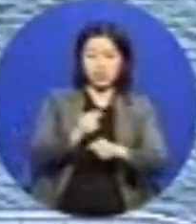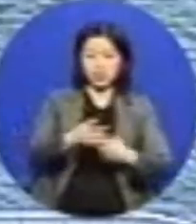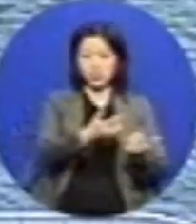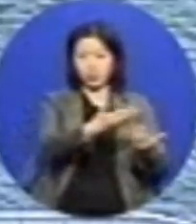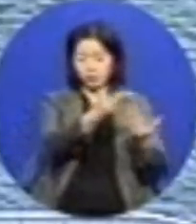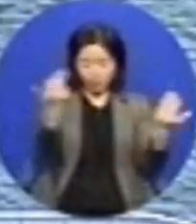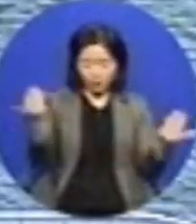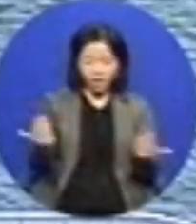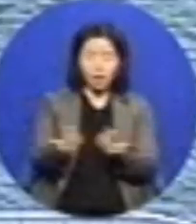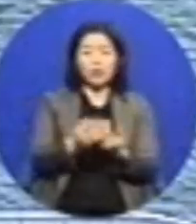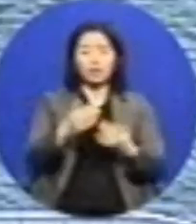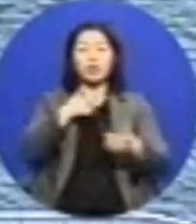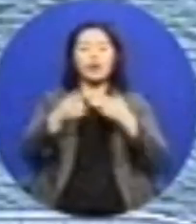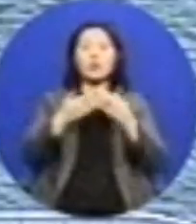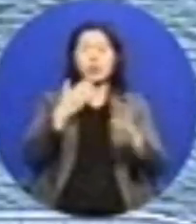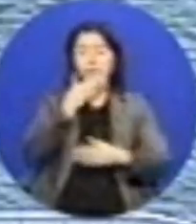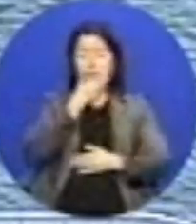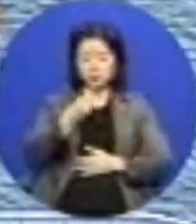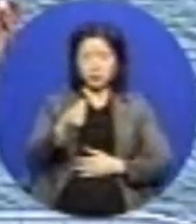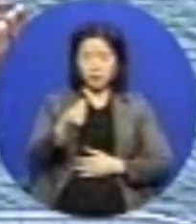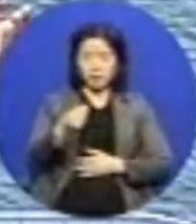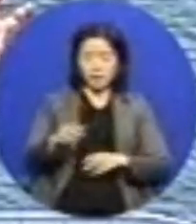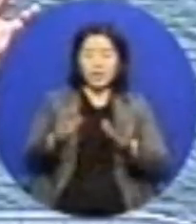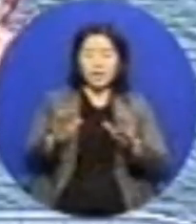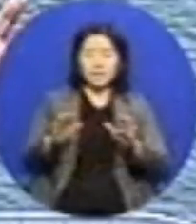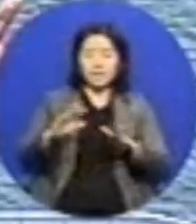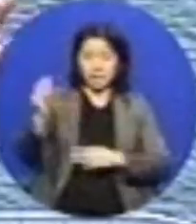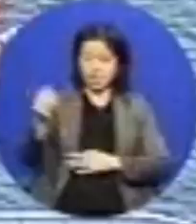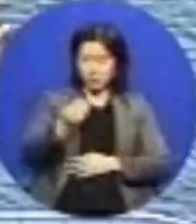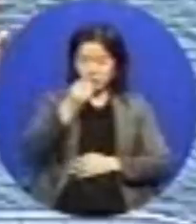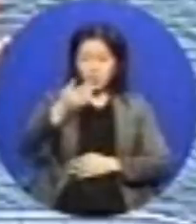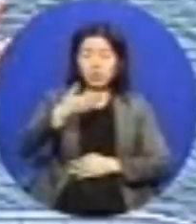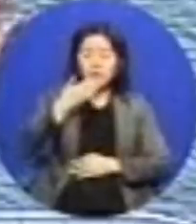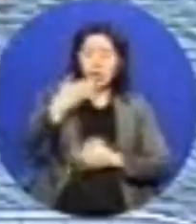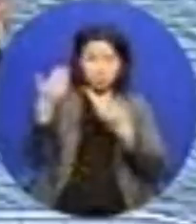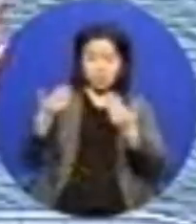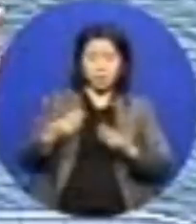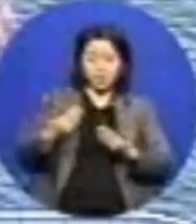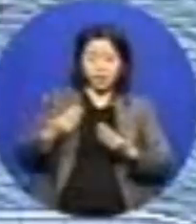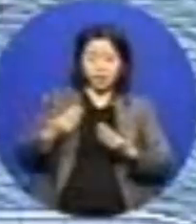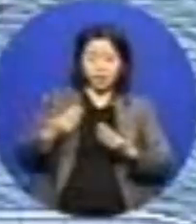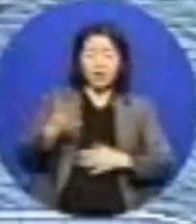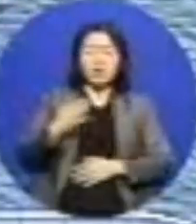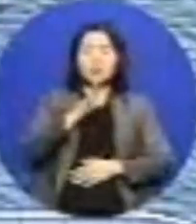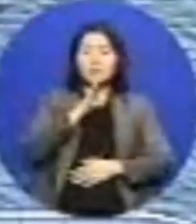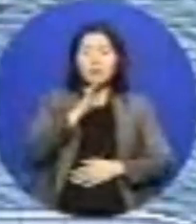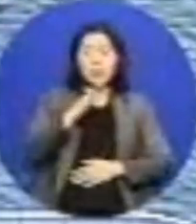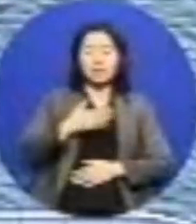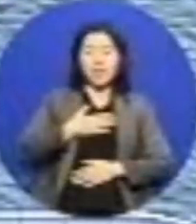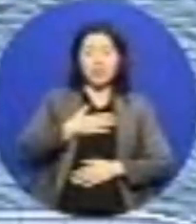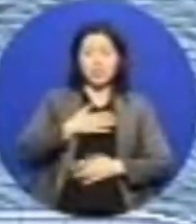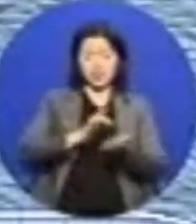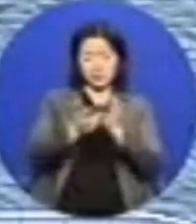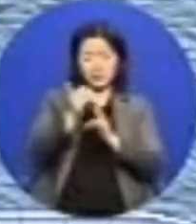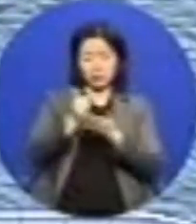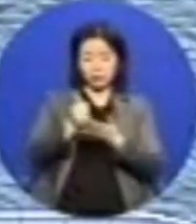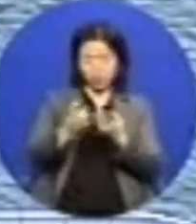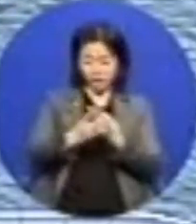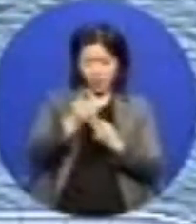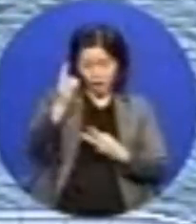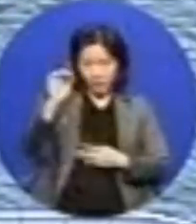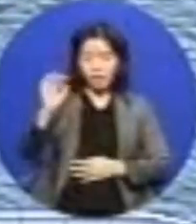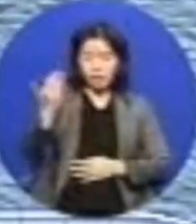있게 되기를 축복합니다 이제 성찬을 받겠습니다 성사는 정말 나는 예수님과 하나가 되어서